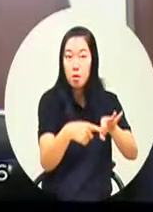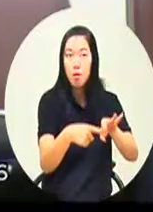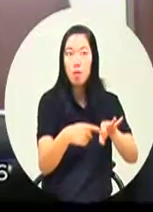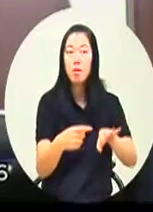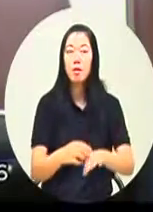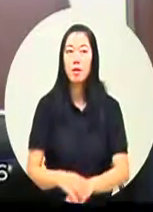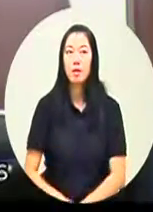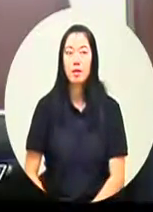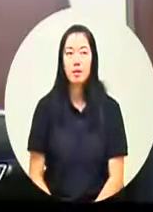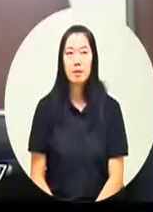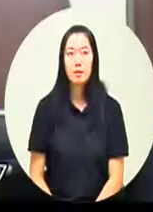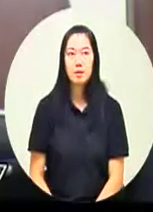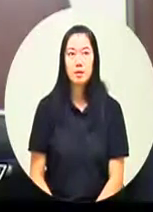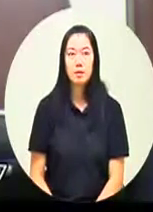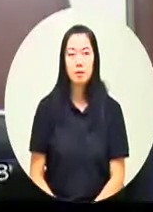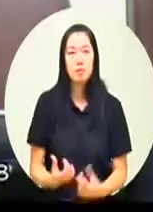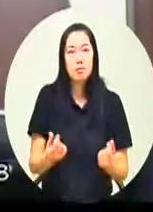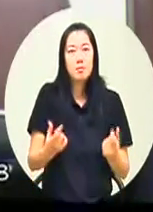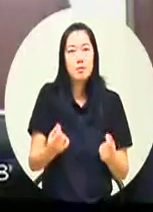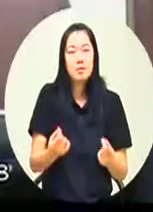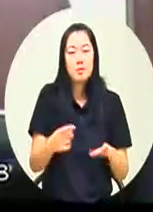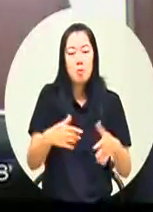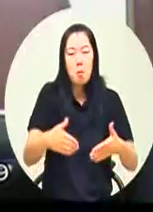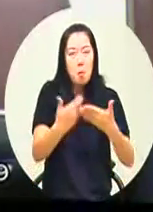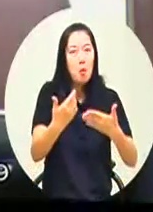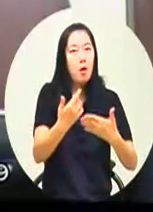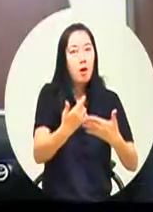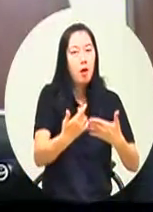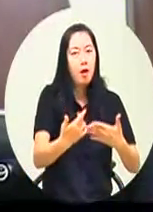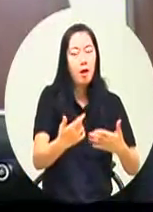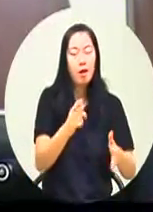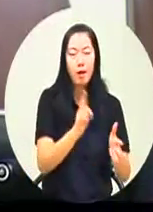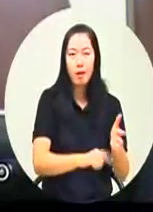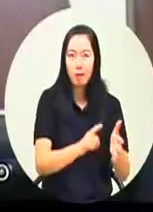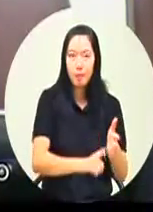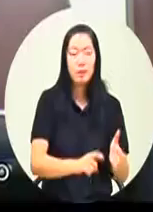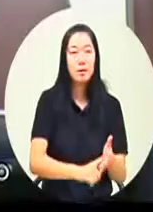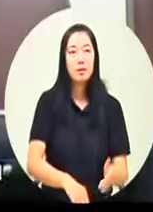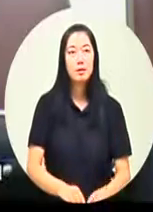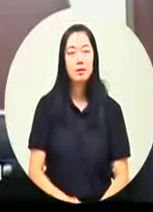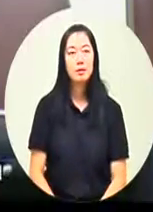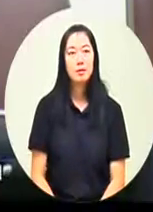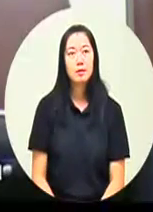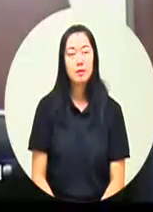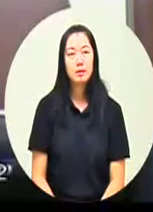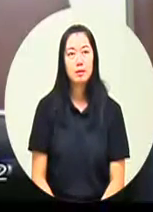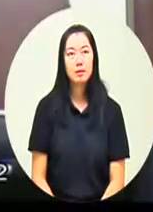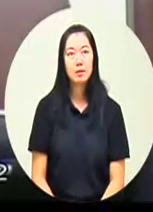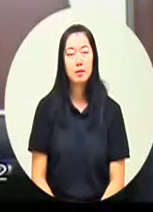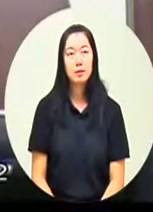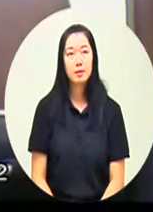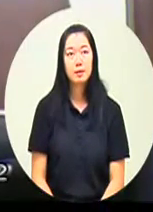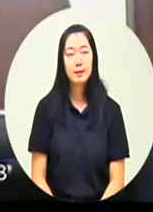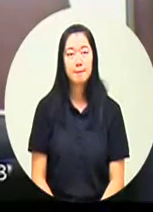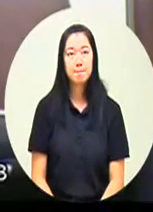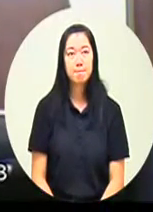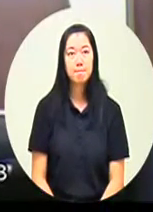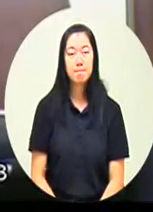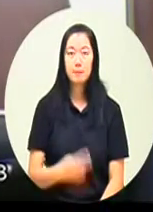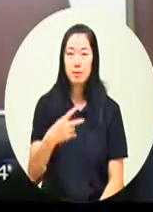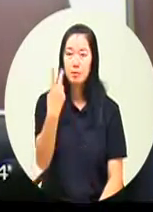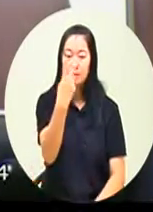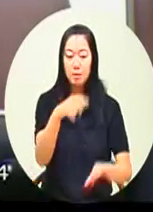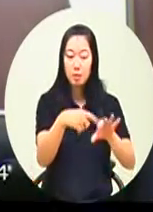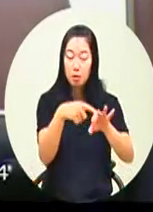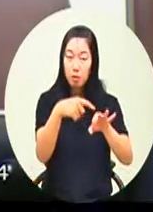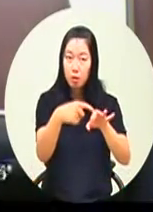个肉包铁了，相对起它受容易受伤害的，然后所以说，而且是两轮，